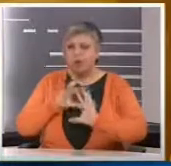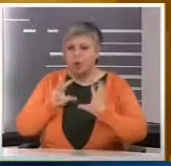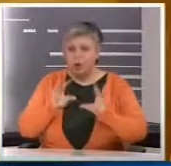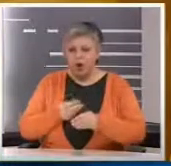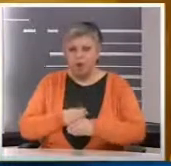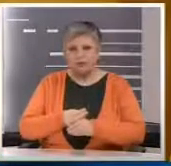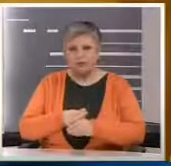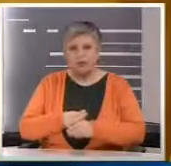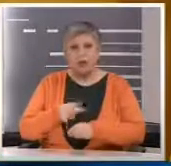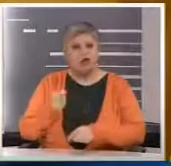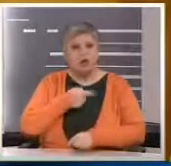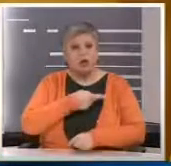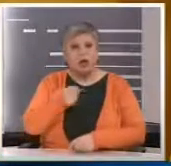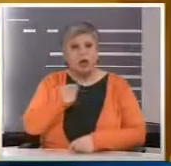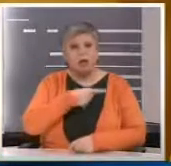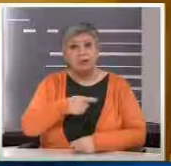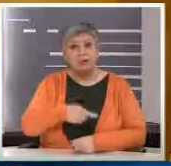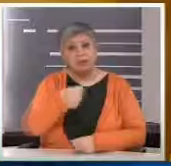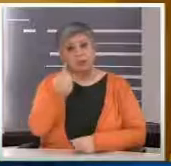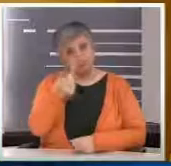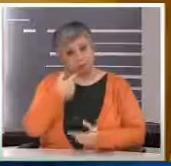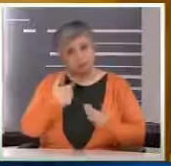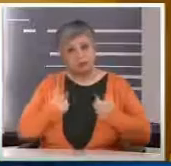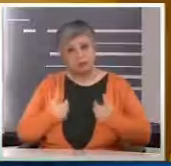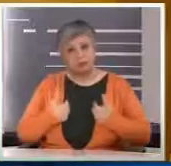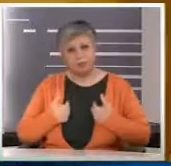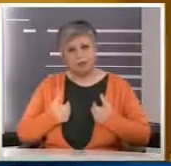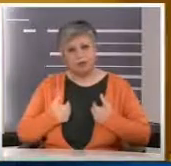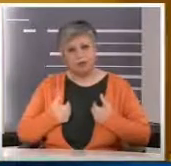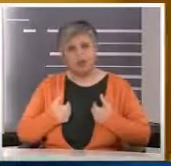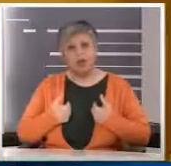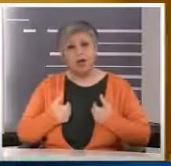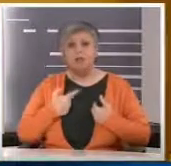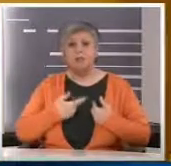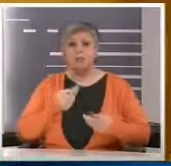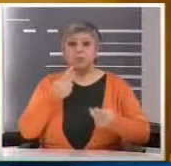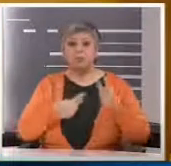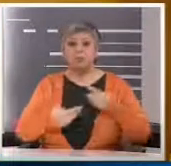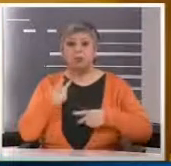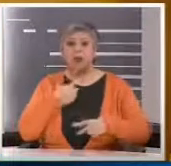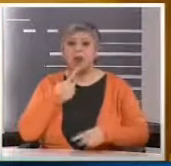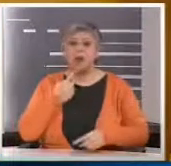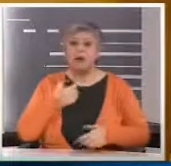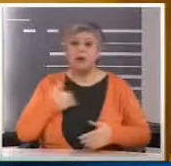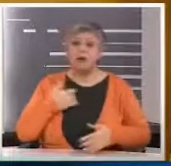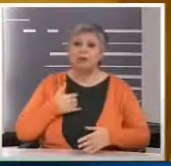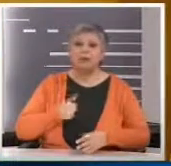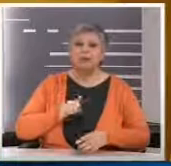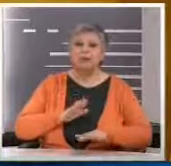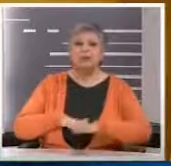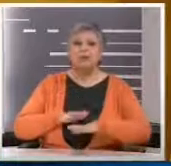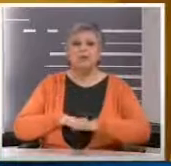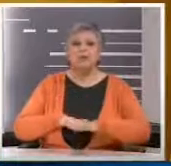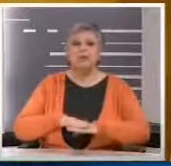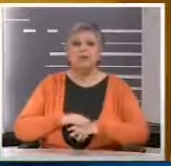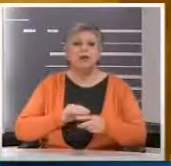έρχονται να μας κουνήσουν το δάχτυλο και έρχονται να μας επικρίνουν για δύο ζητήματα. Και